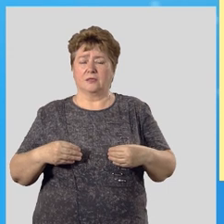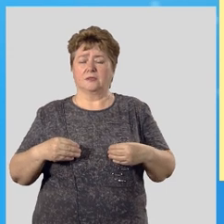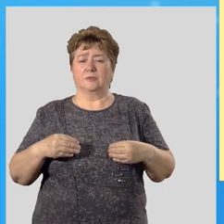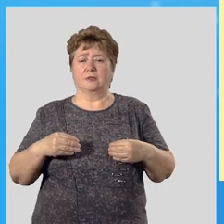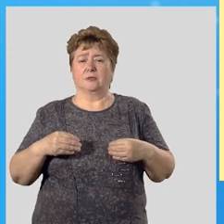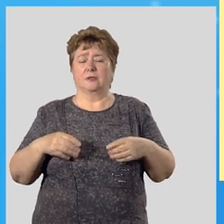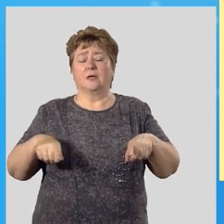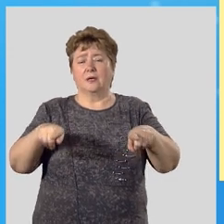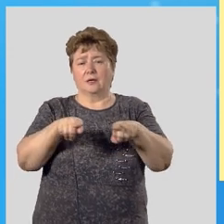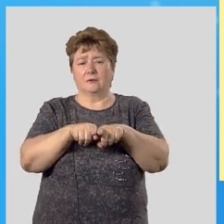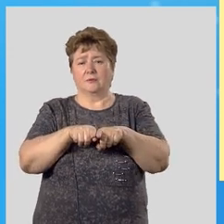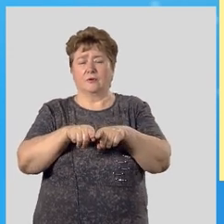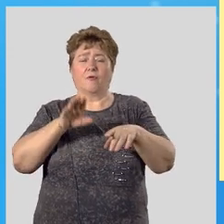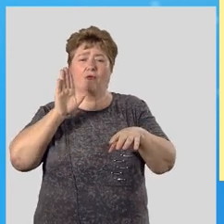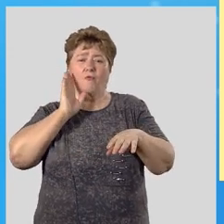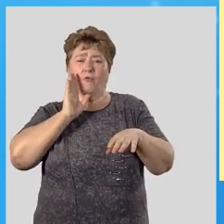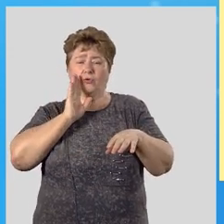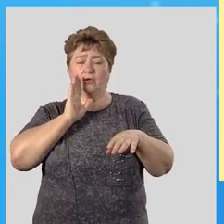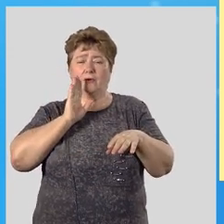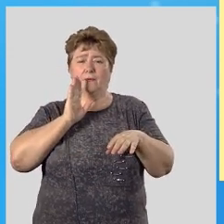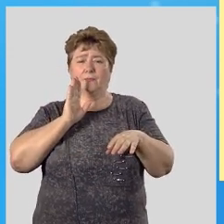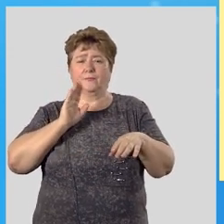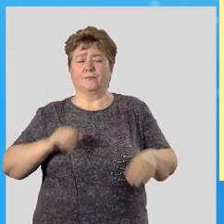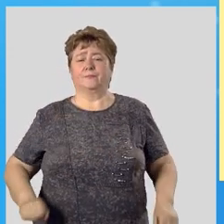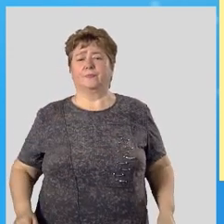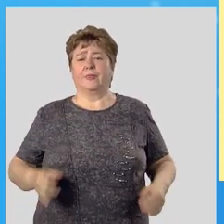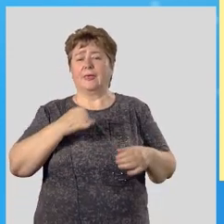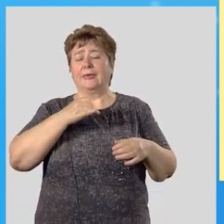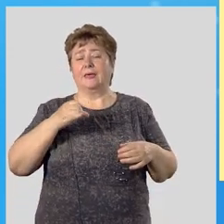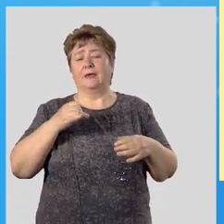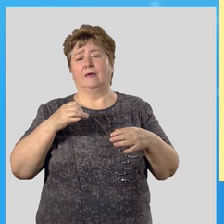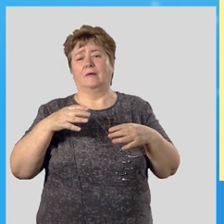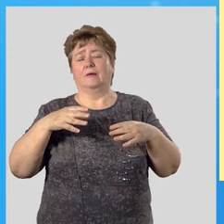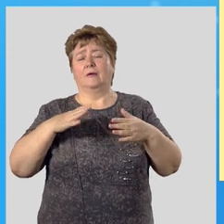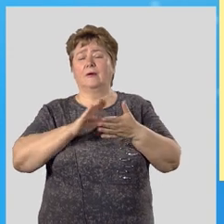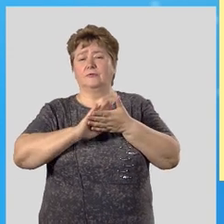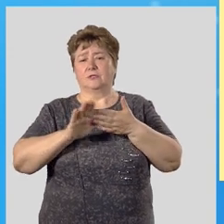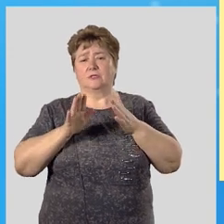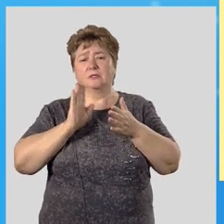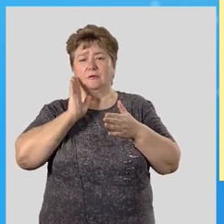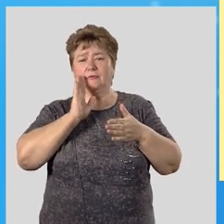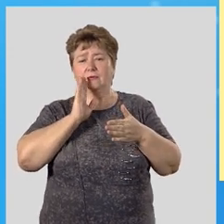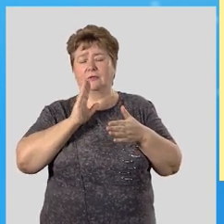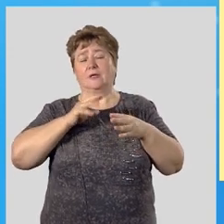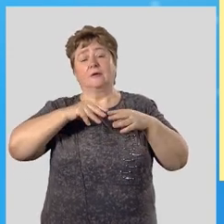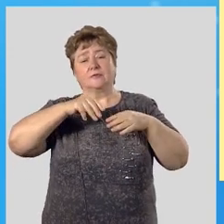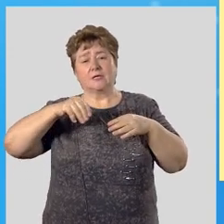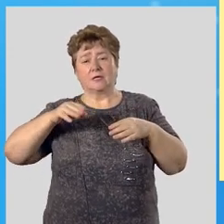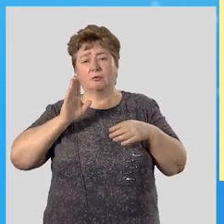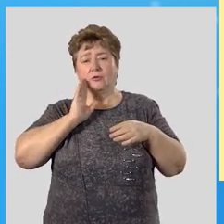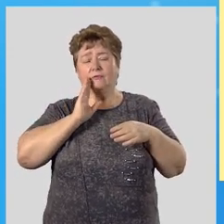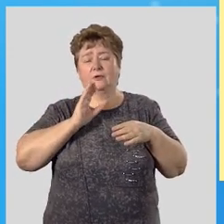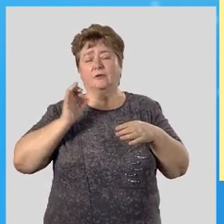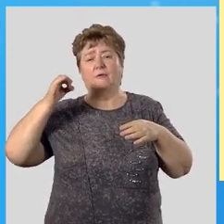организменной, а также водной и в пресных водоемах, и в соленых